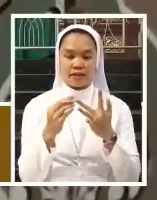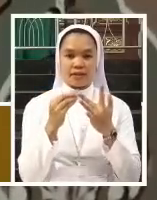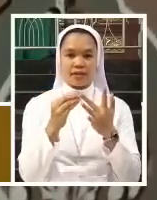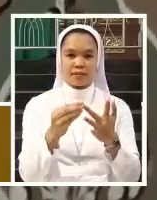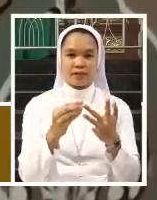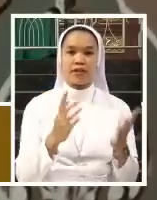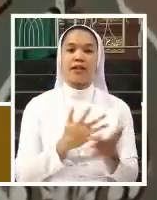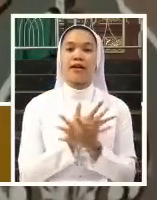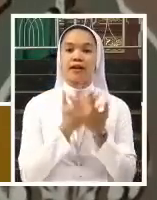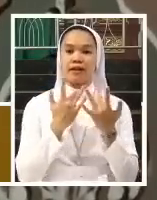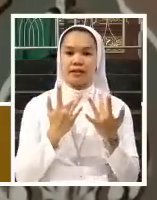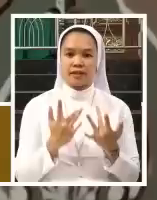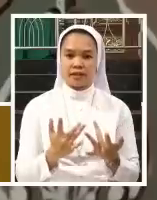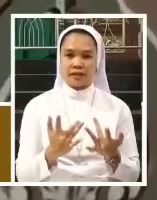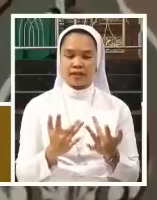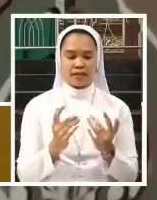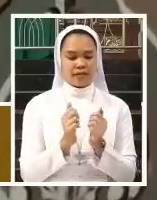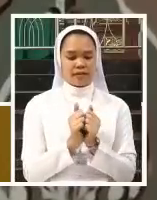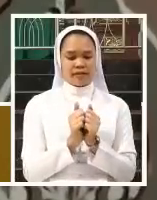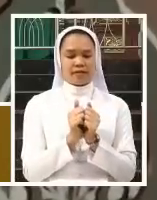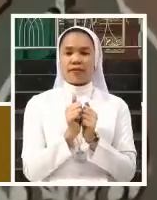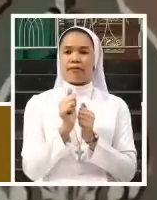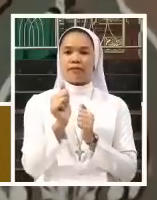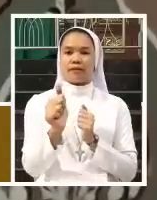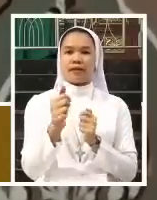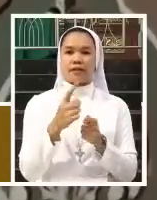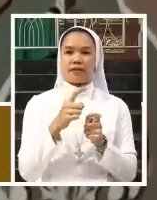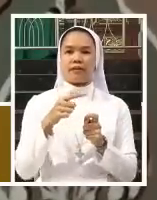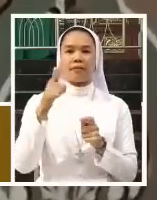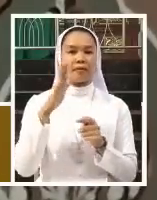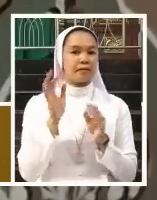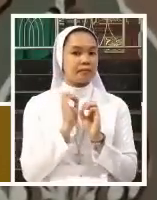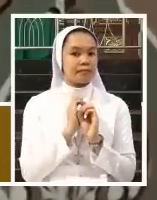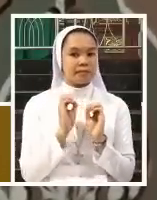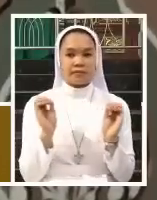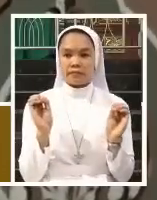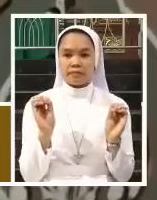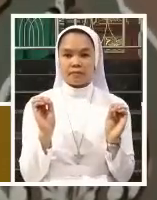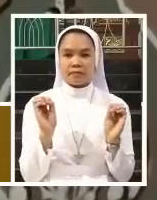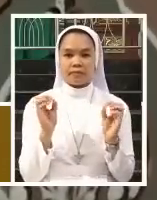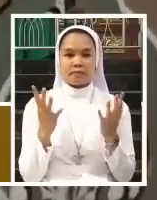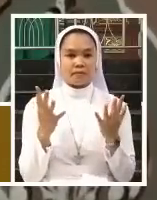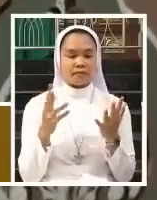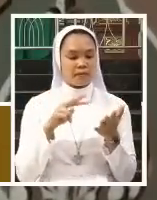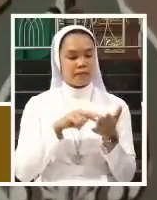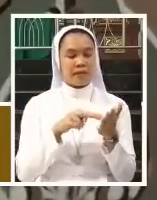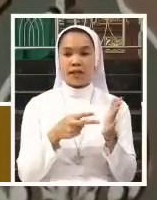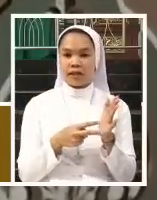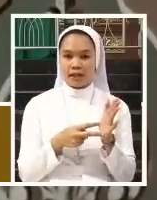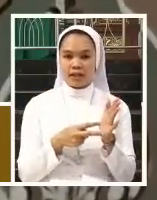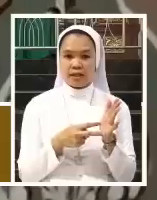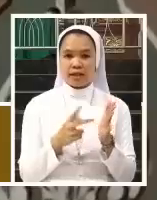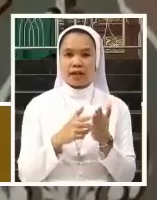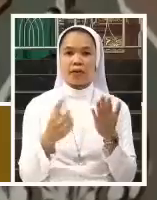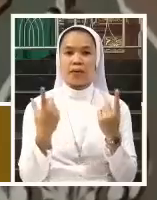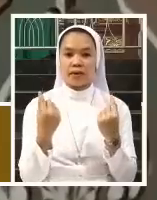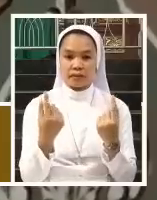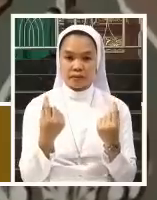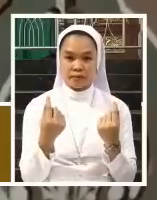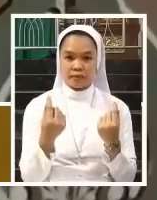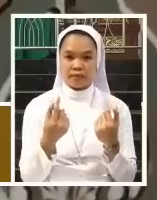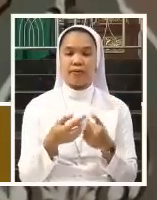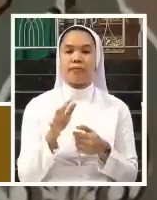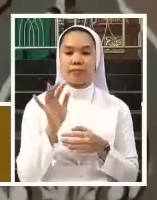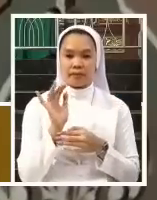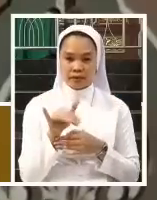puso ngunyan, harayoki Kristo, mayuman saysay o kabuluhan ang sa tong ginigibo.